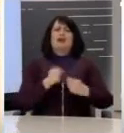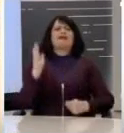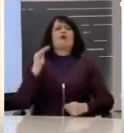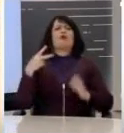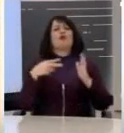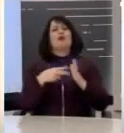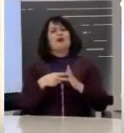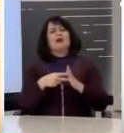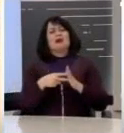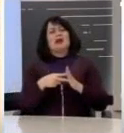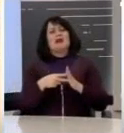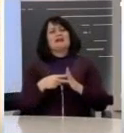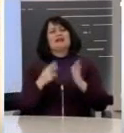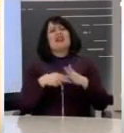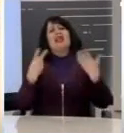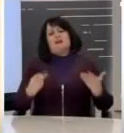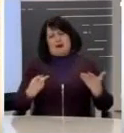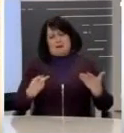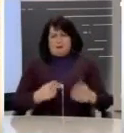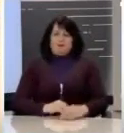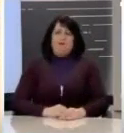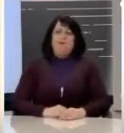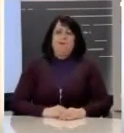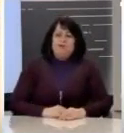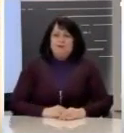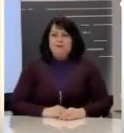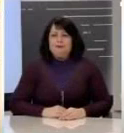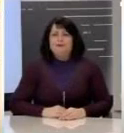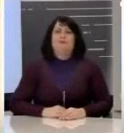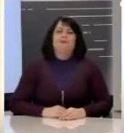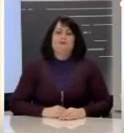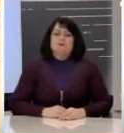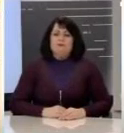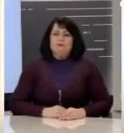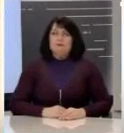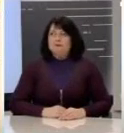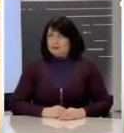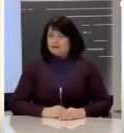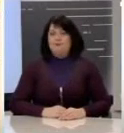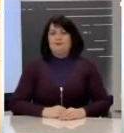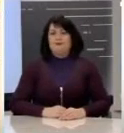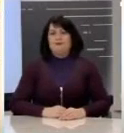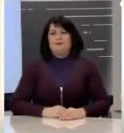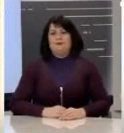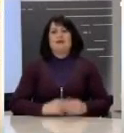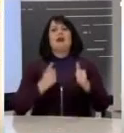του 2017. Έλθω τώρα στο δεύτερο σημείο, στη δεύτερη, αν θέλετε,